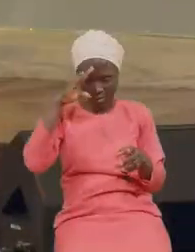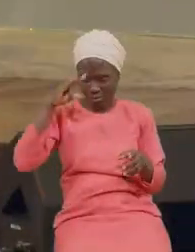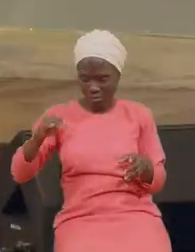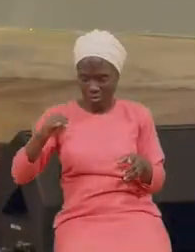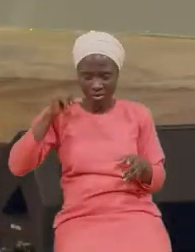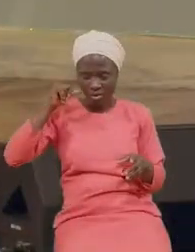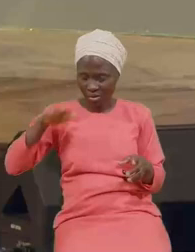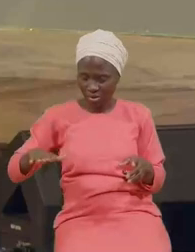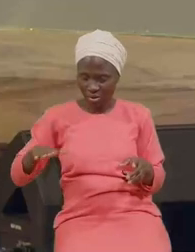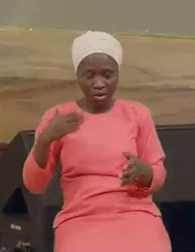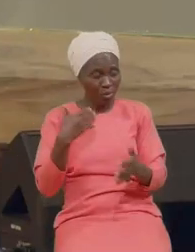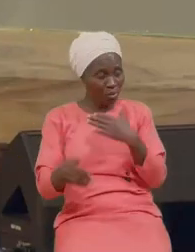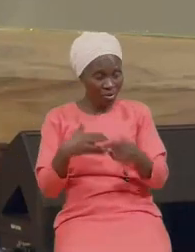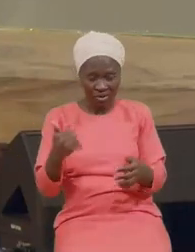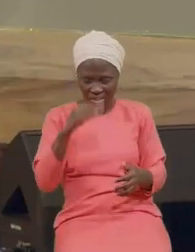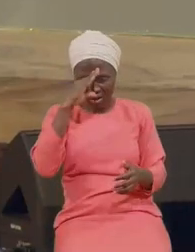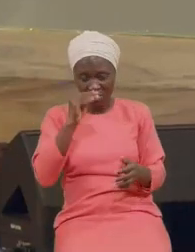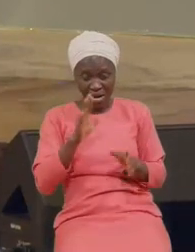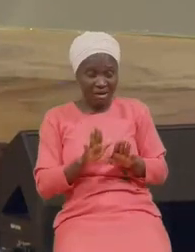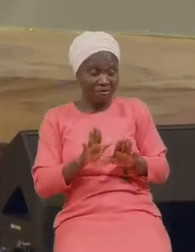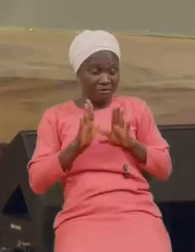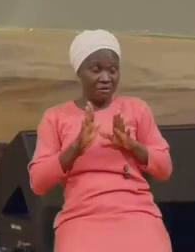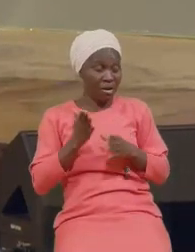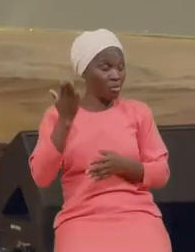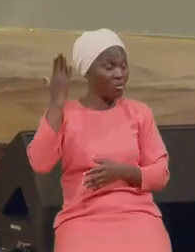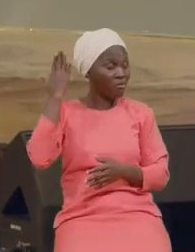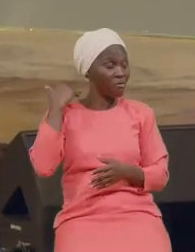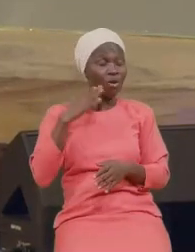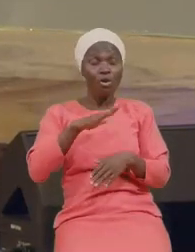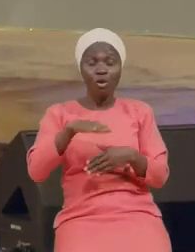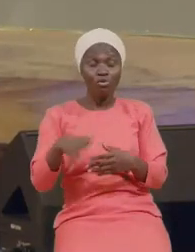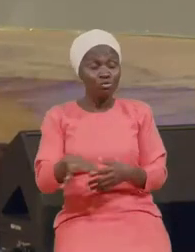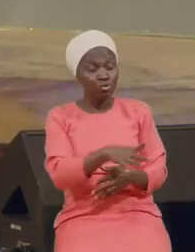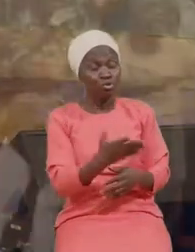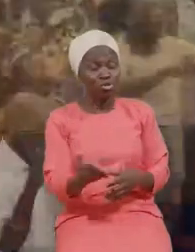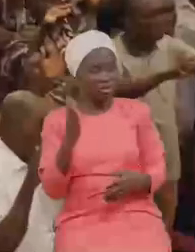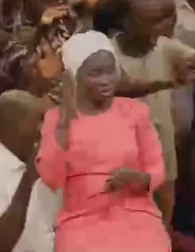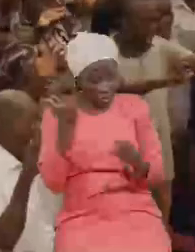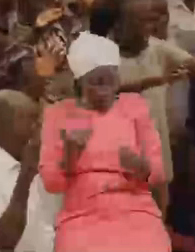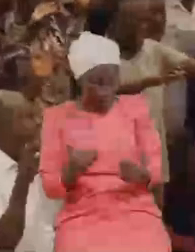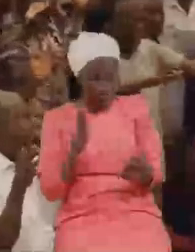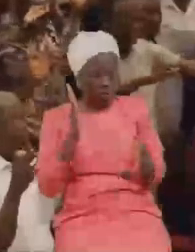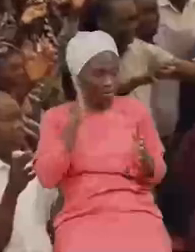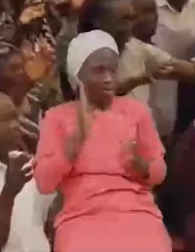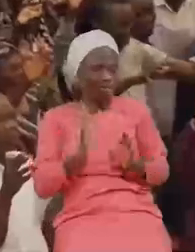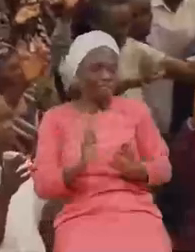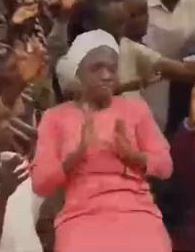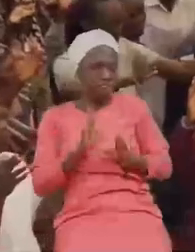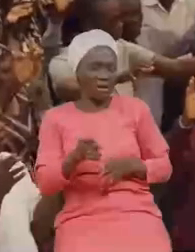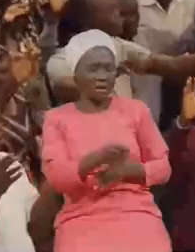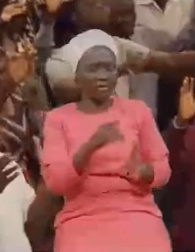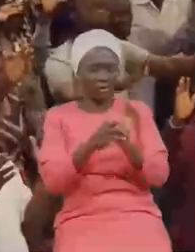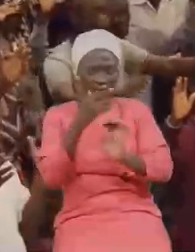unifié qu'elle soit ce qu'ils ont créé dans le passé ces choses maintenant vont les craindre au nom de Jésus Christ